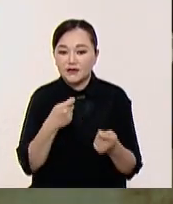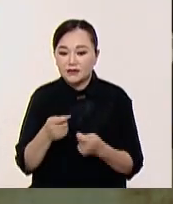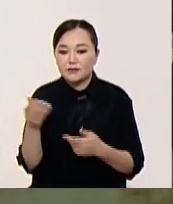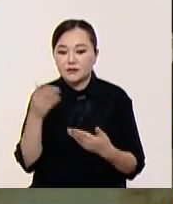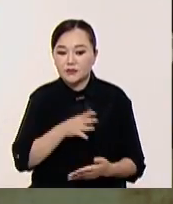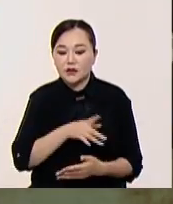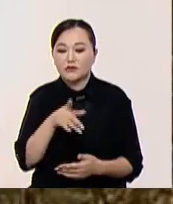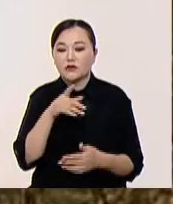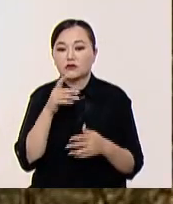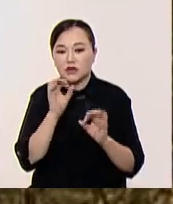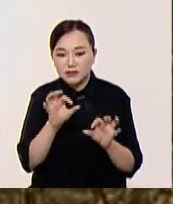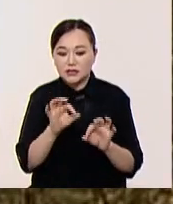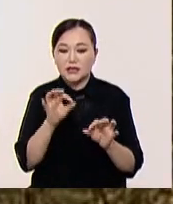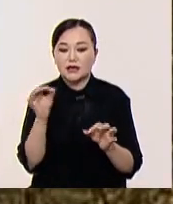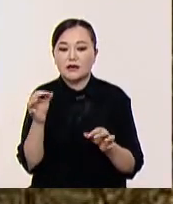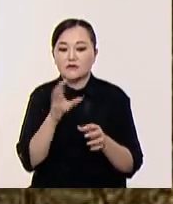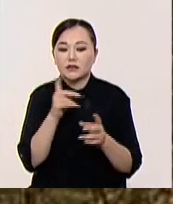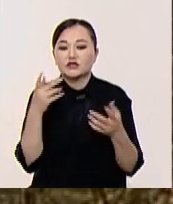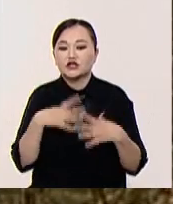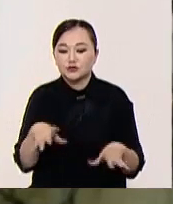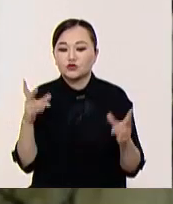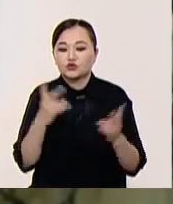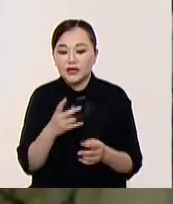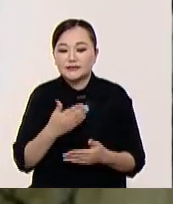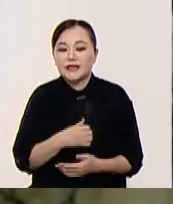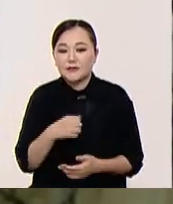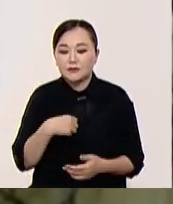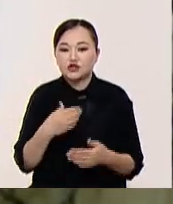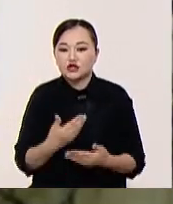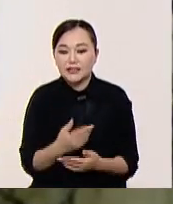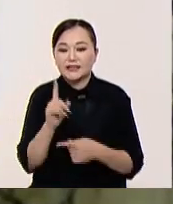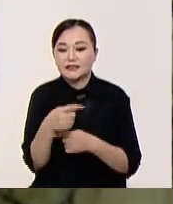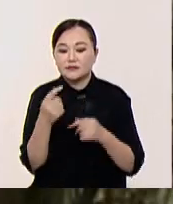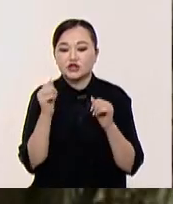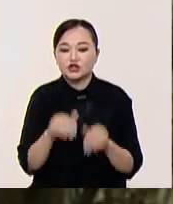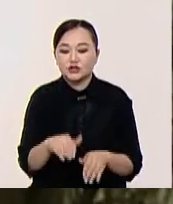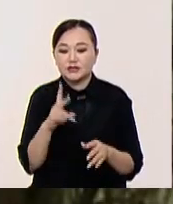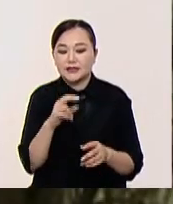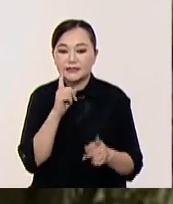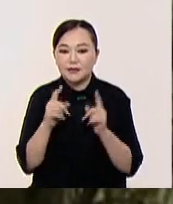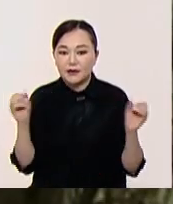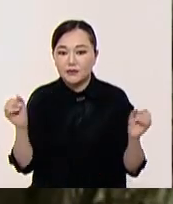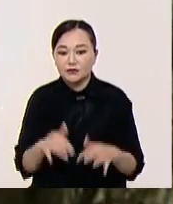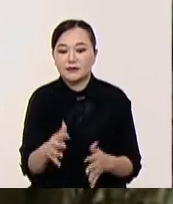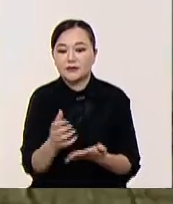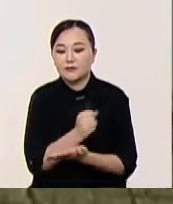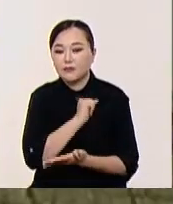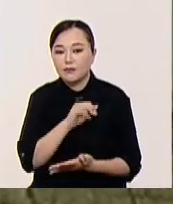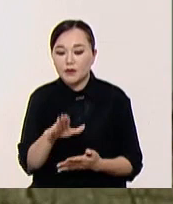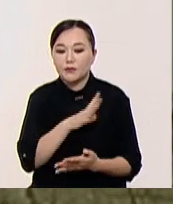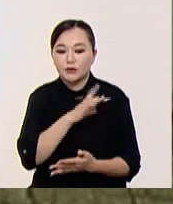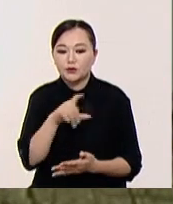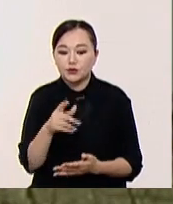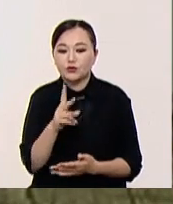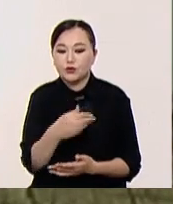Им доступно объяснили, для чего это нужно. Но вот самим жильцам прийти к единому решению на собрании так и не удалось. Были люди,